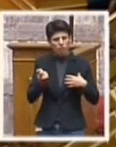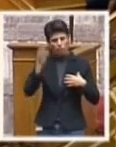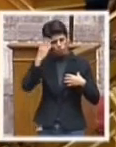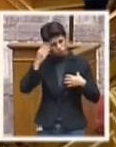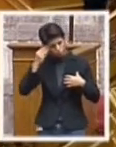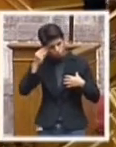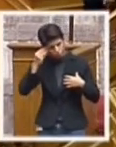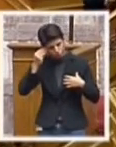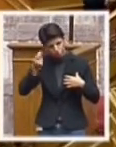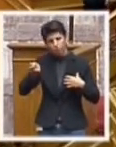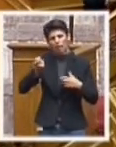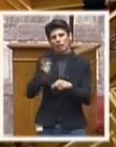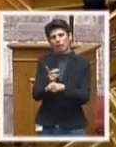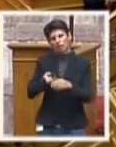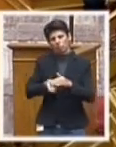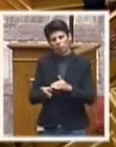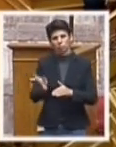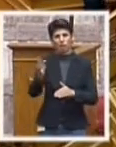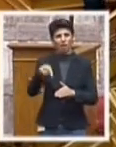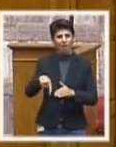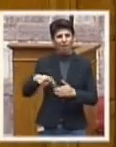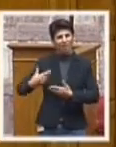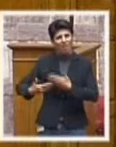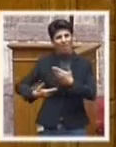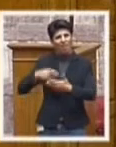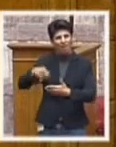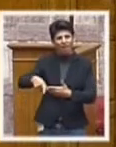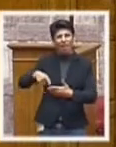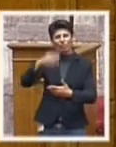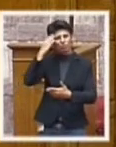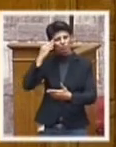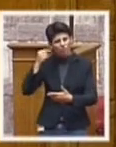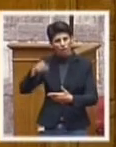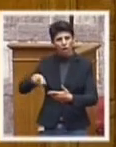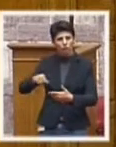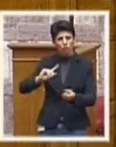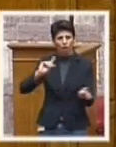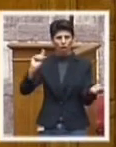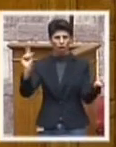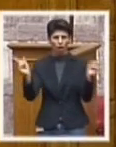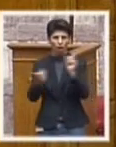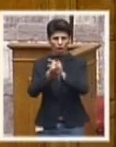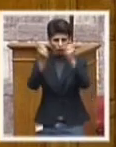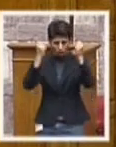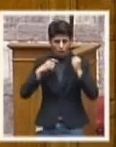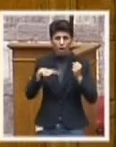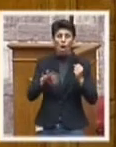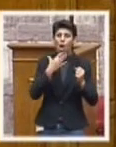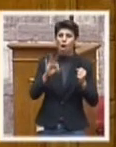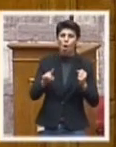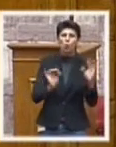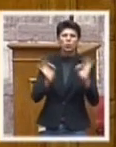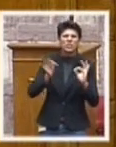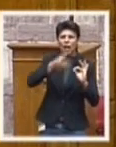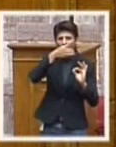ουτοπία. Με την πάροδο του χρόνου όμως, αυτή η ουτοπία εξελίσσεται σε φιάλτη, καθώς η εξάρτηση από αυτές τις ουσίες είναι